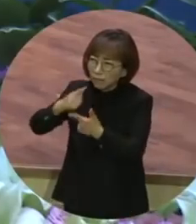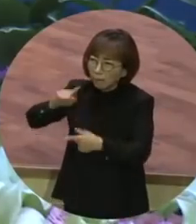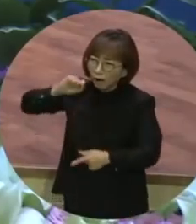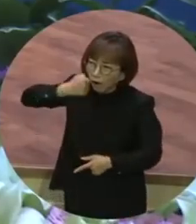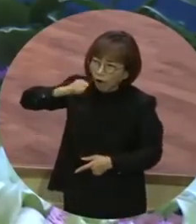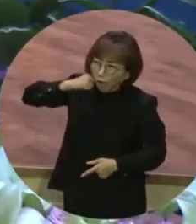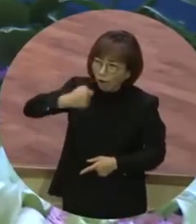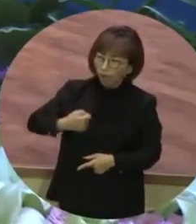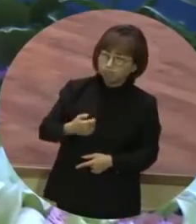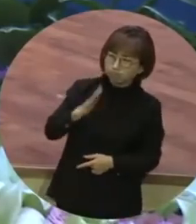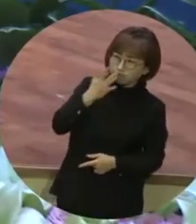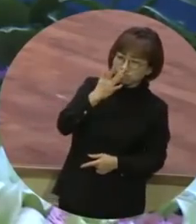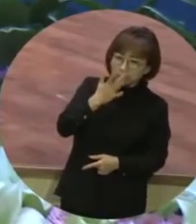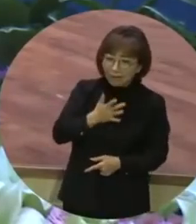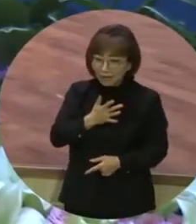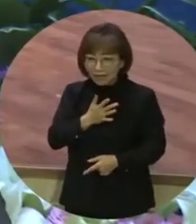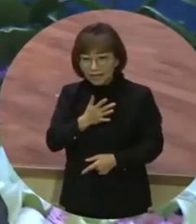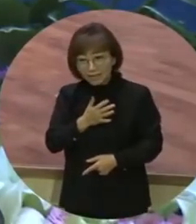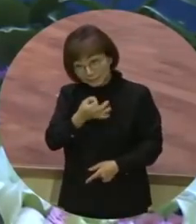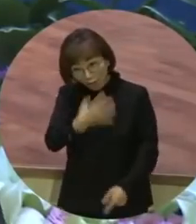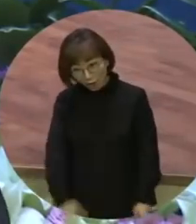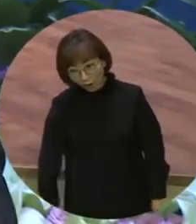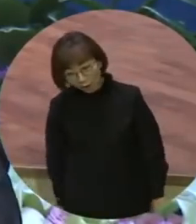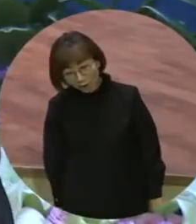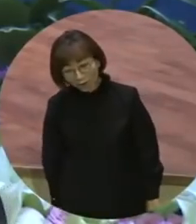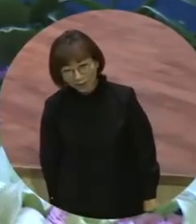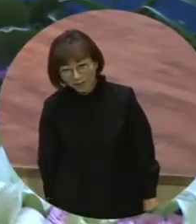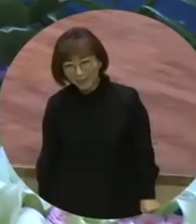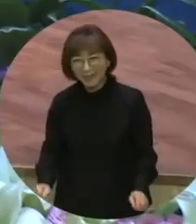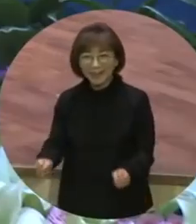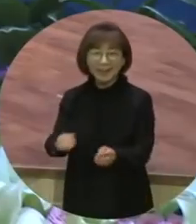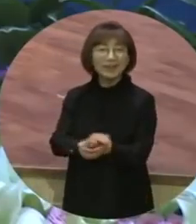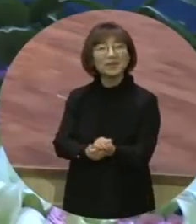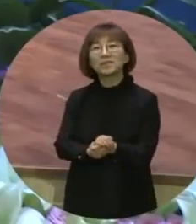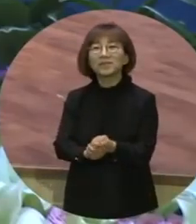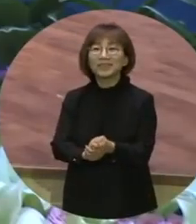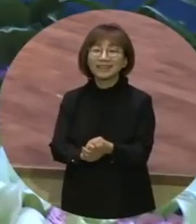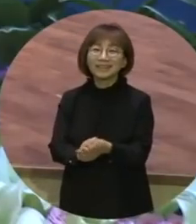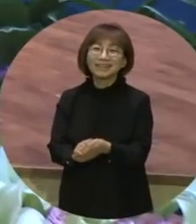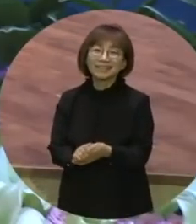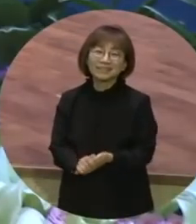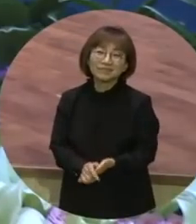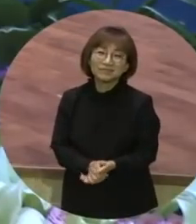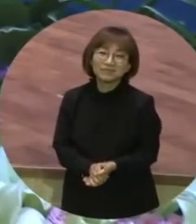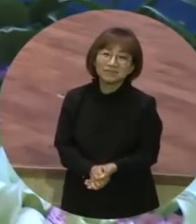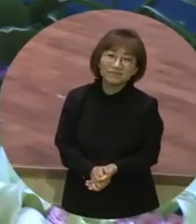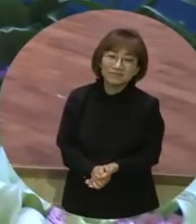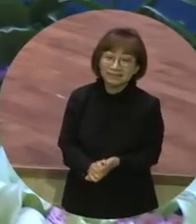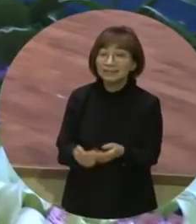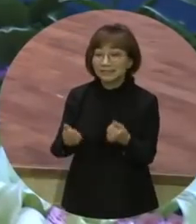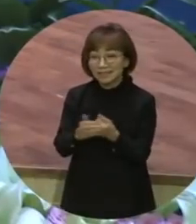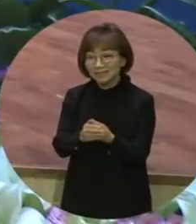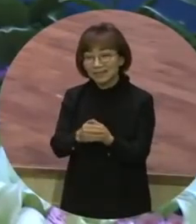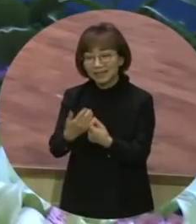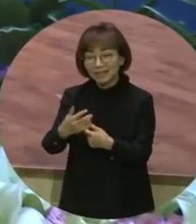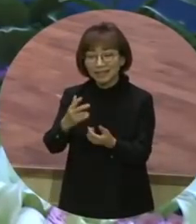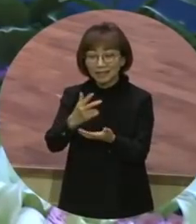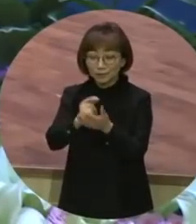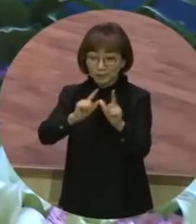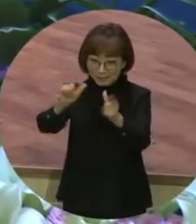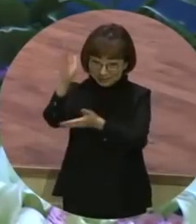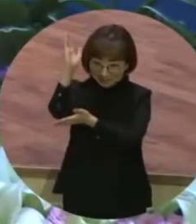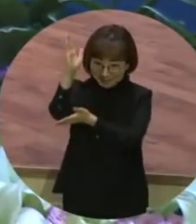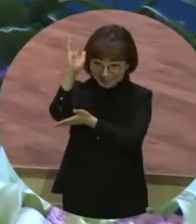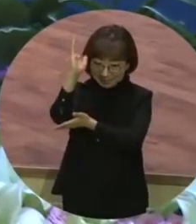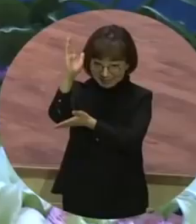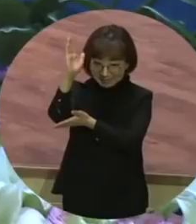이 교회가 얼마나 소중한, 복음이 얼마나 소중한가. 그래서 이 강단이 중요하고 훈련이 중요해요.